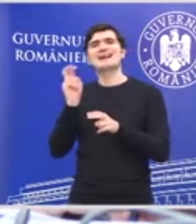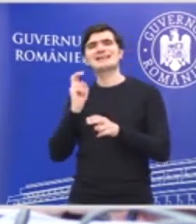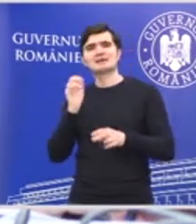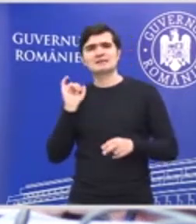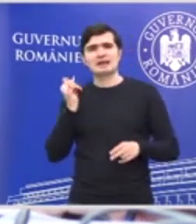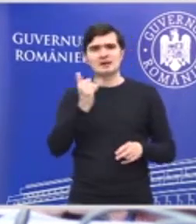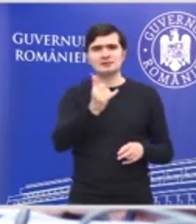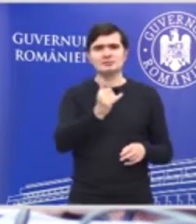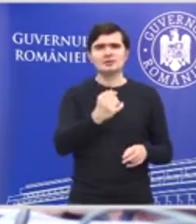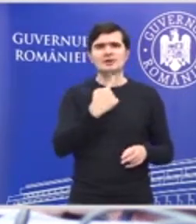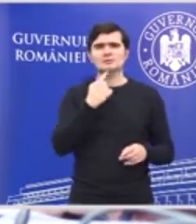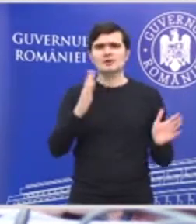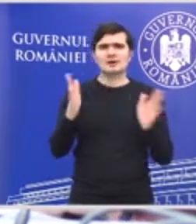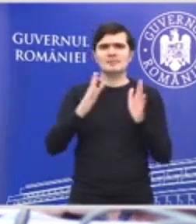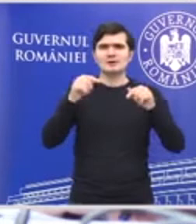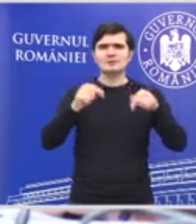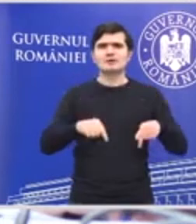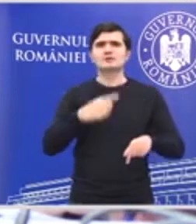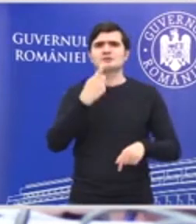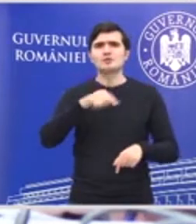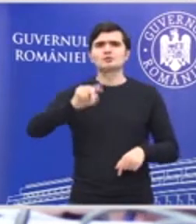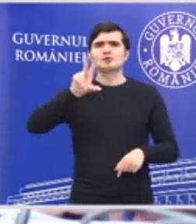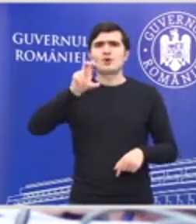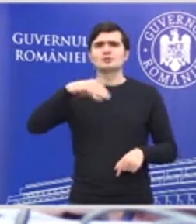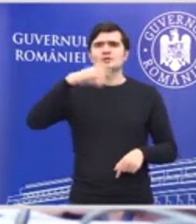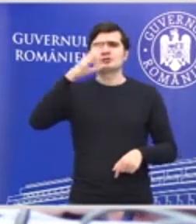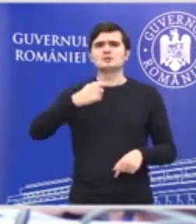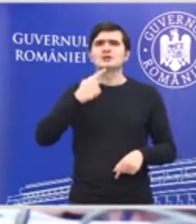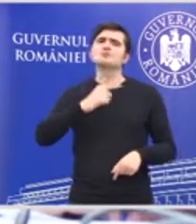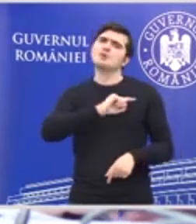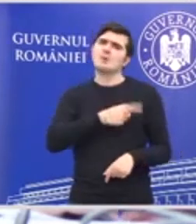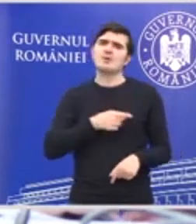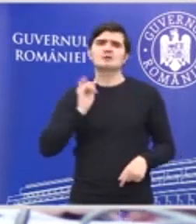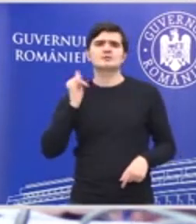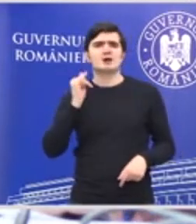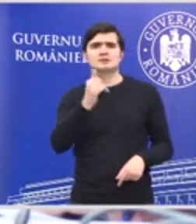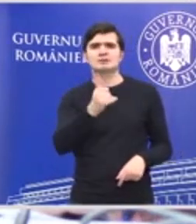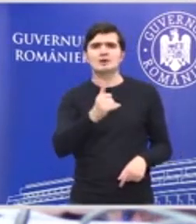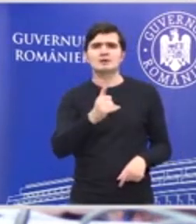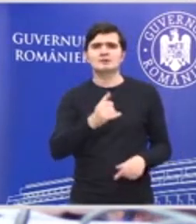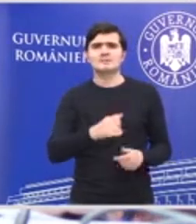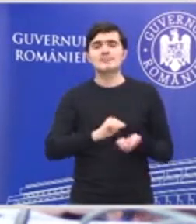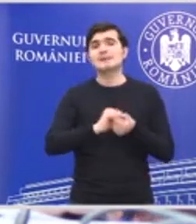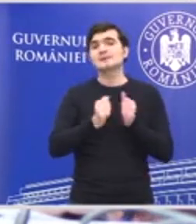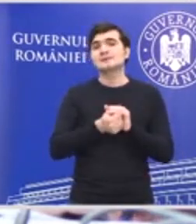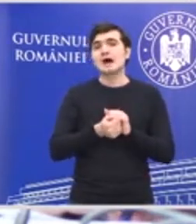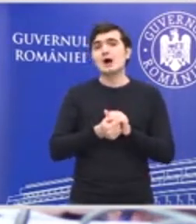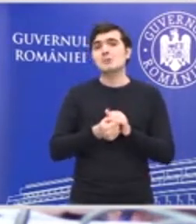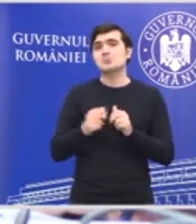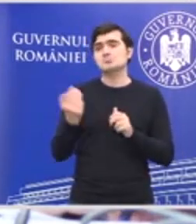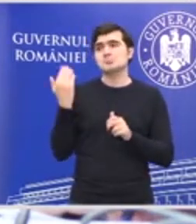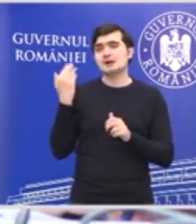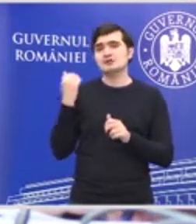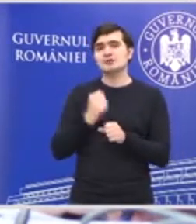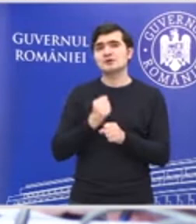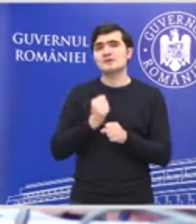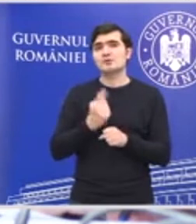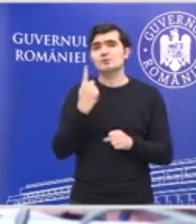în care este considerată că este, poate să călătorească, sau și-a efectuat recent un